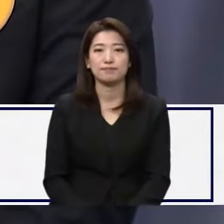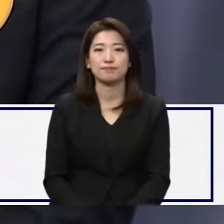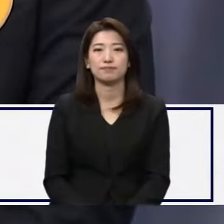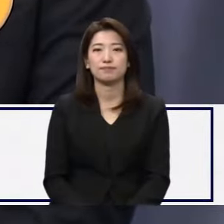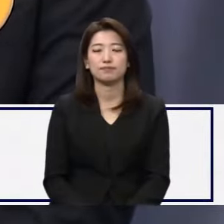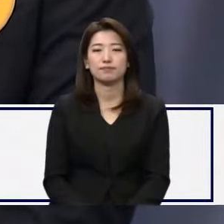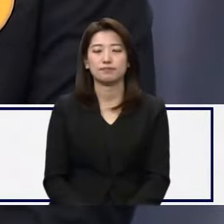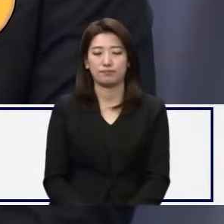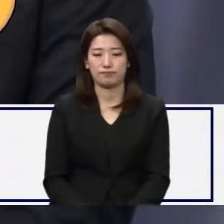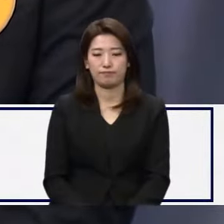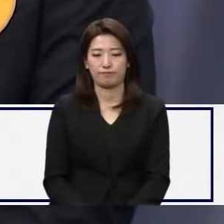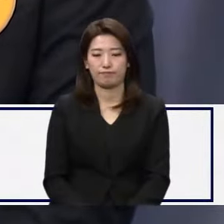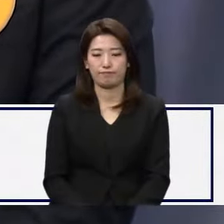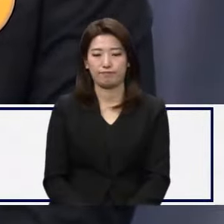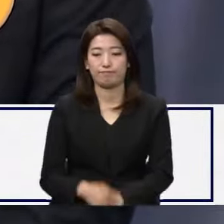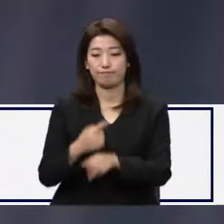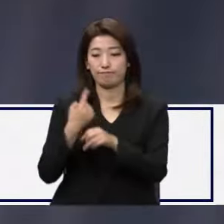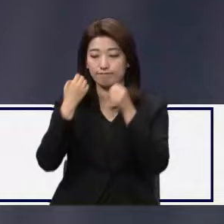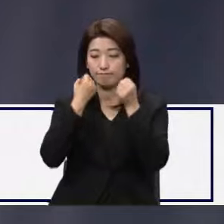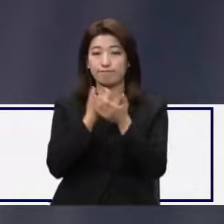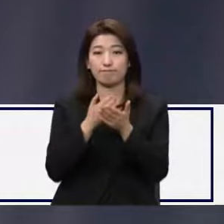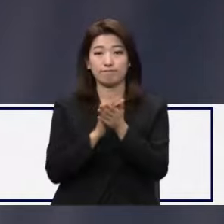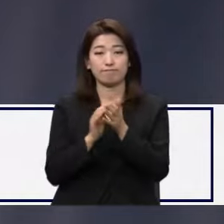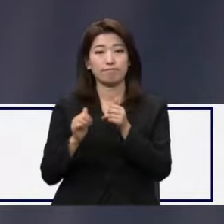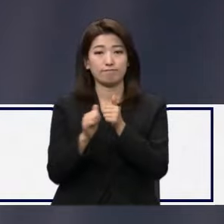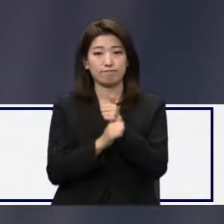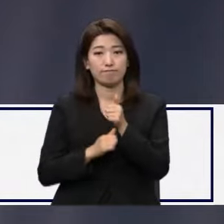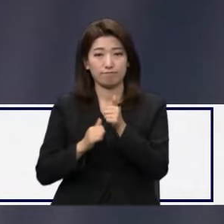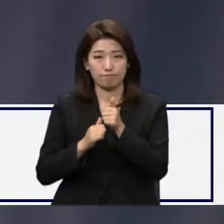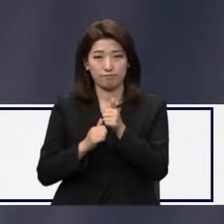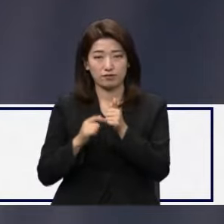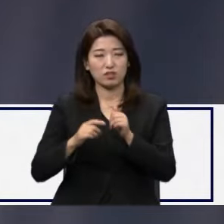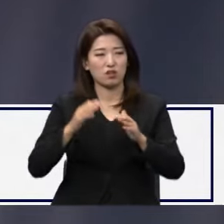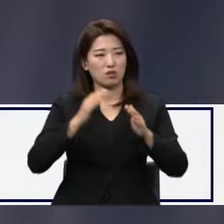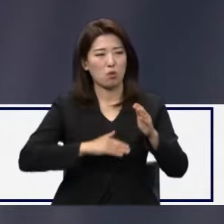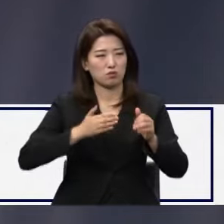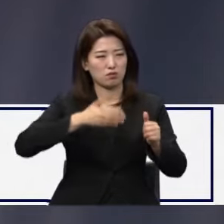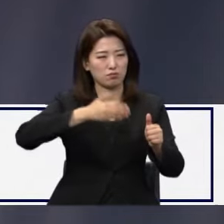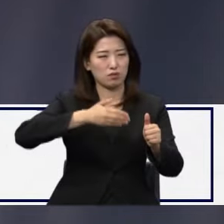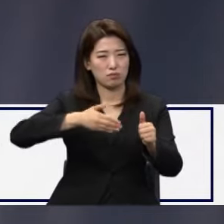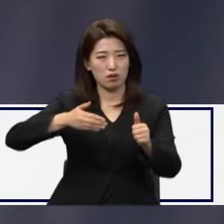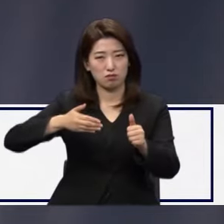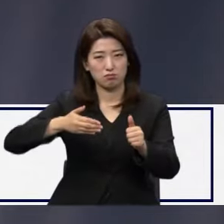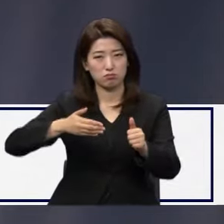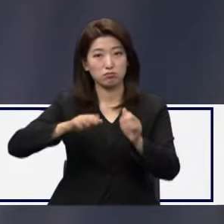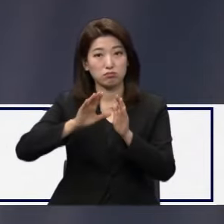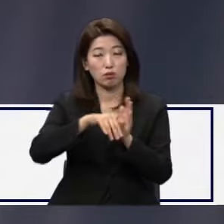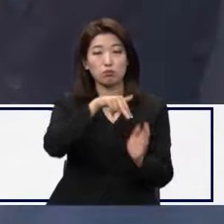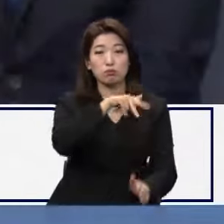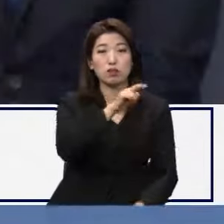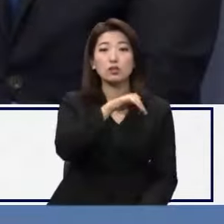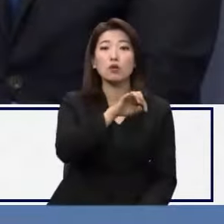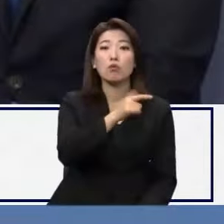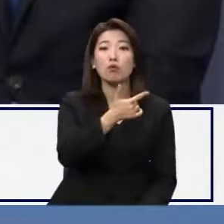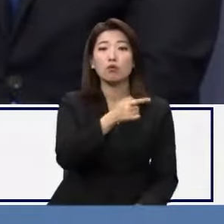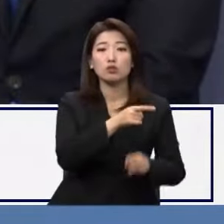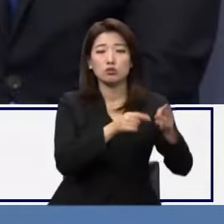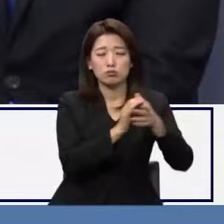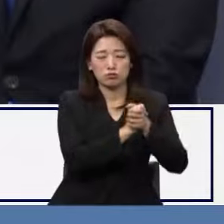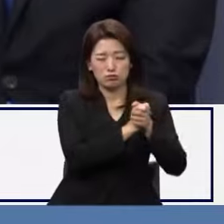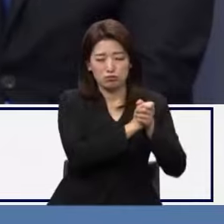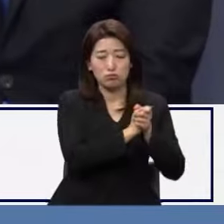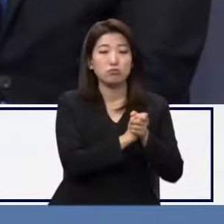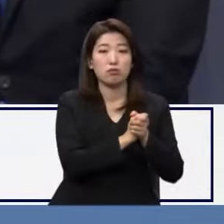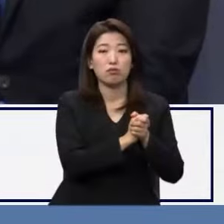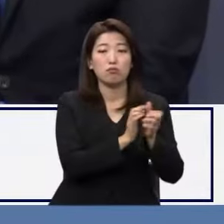희생 권고 권고가 있었을 때 대통령과 가장 가깝다고 알려졌던 장재현 의원께서 불출마 선언을 하셨습니다 그렇기